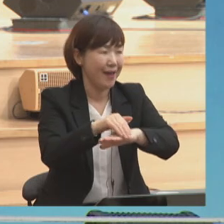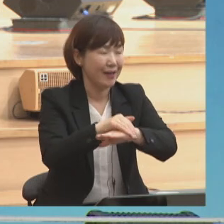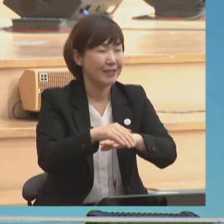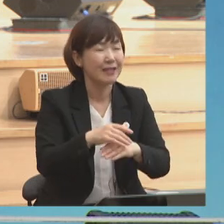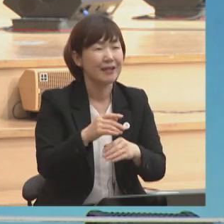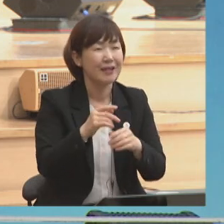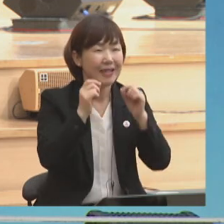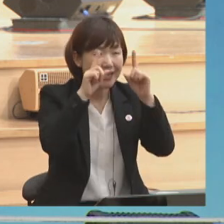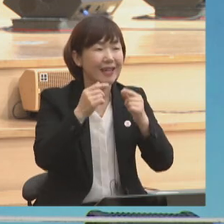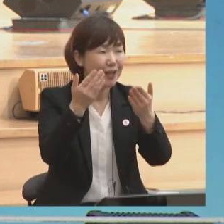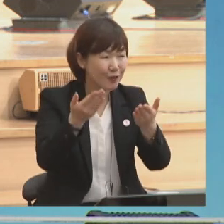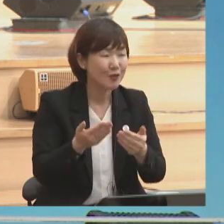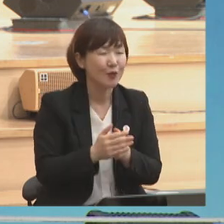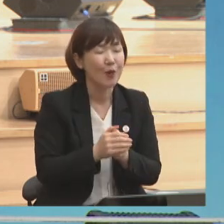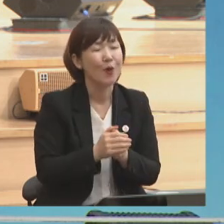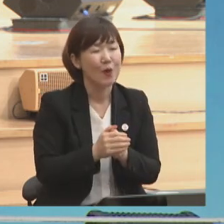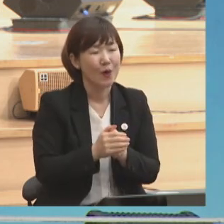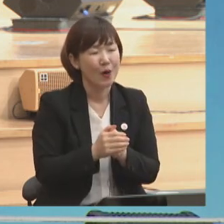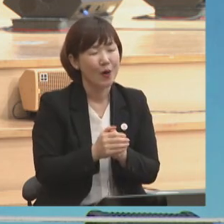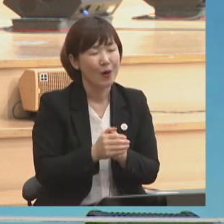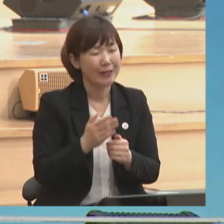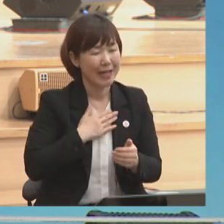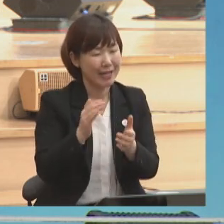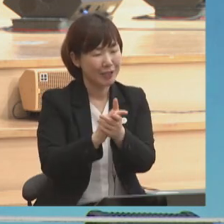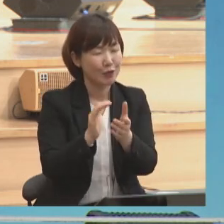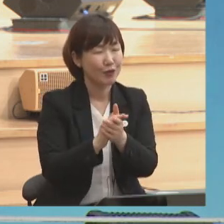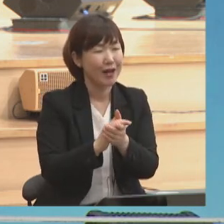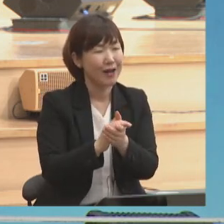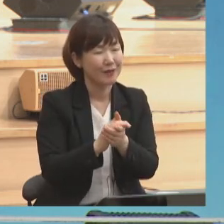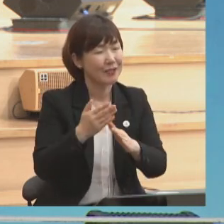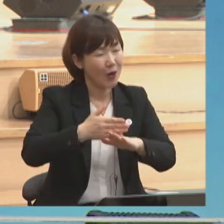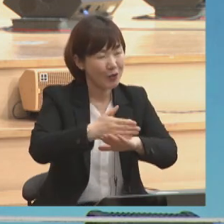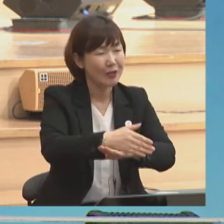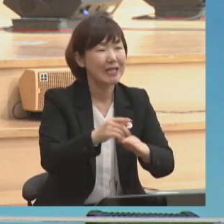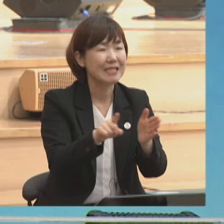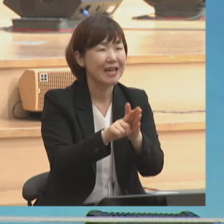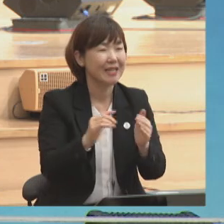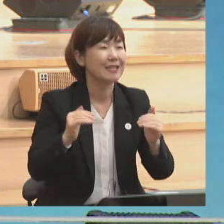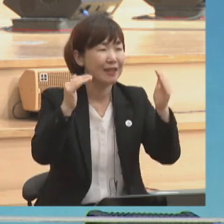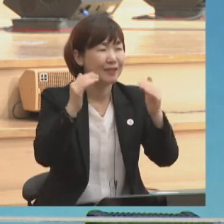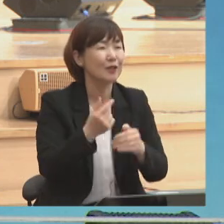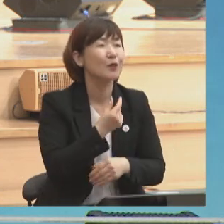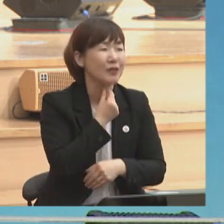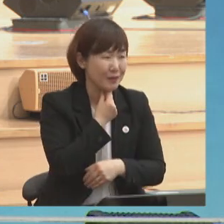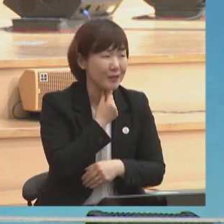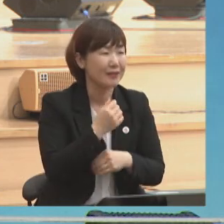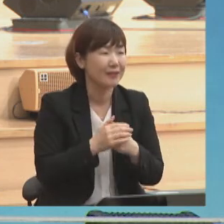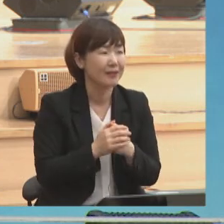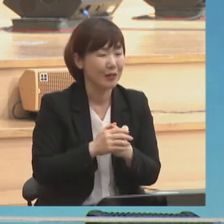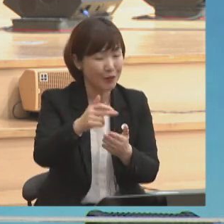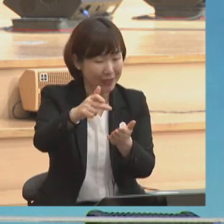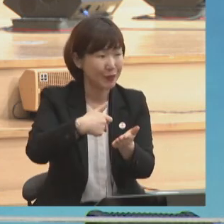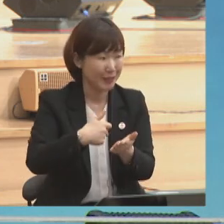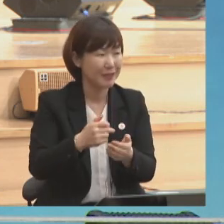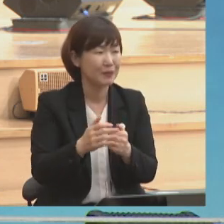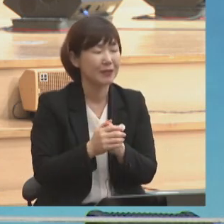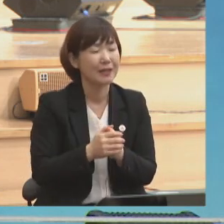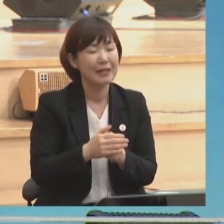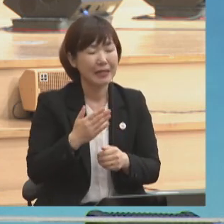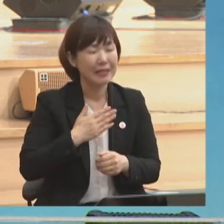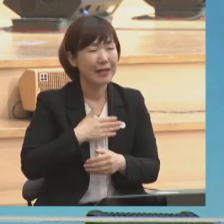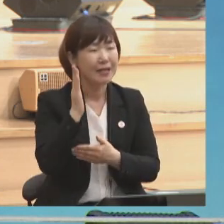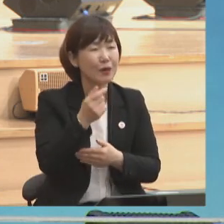하시고 천천히 신앙이 자라기를 소원합니다. 제가 무슨 얘기를 하려고 하냐면요, 의지를 갖는 게